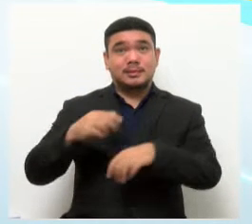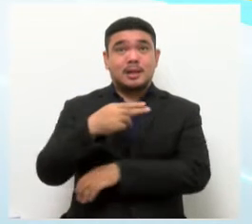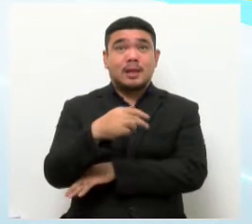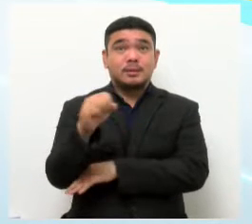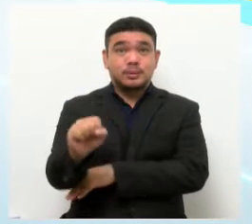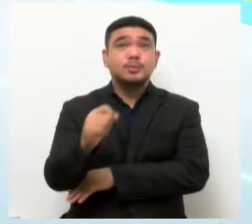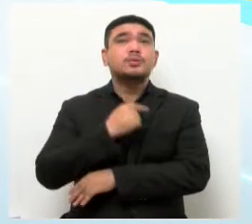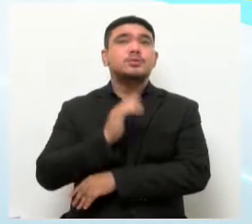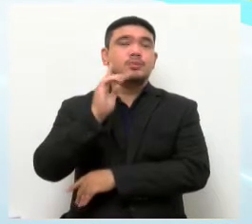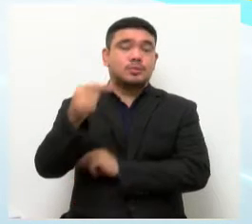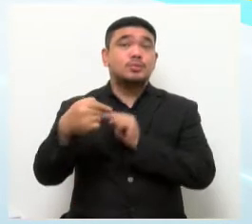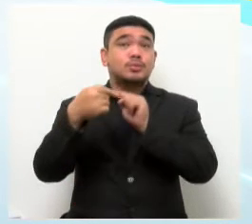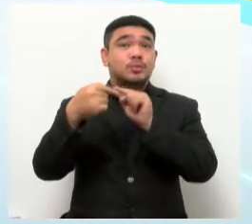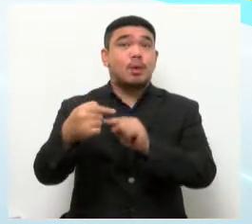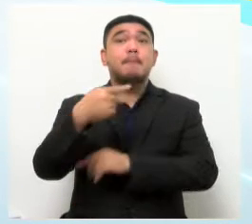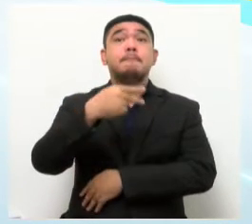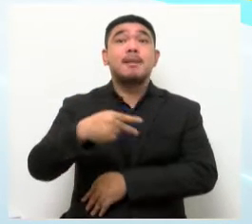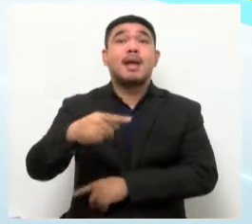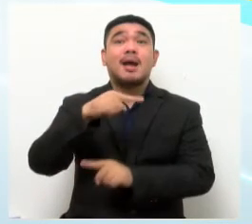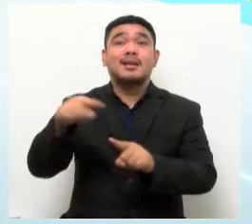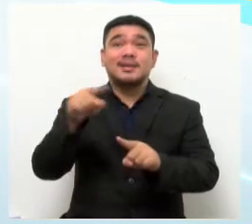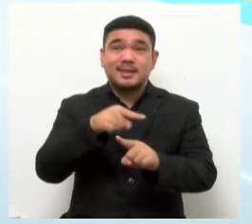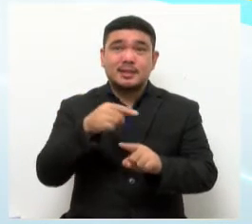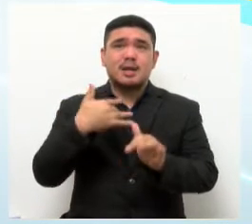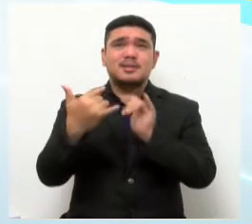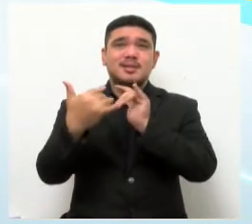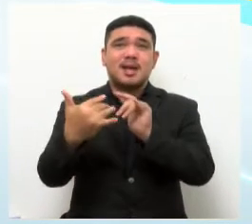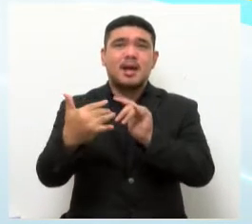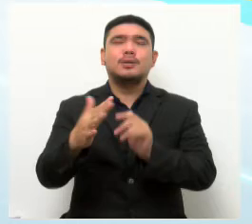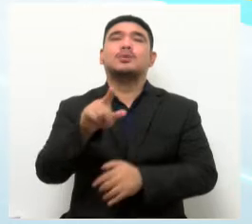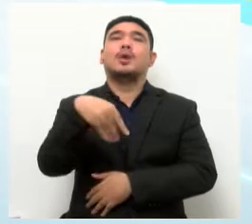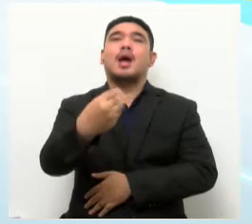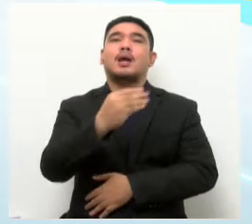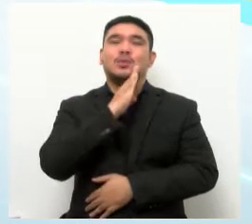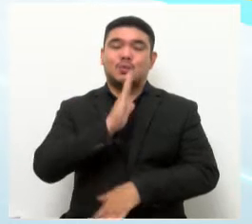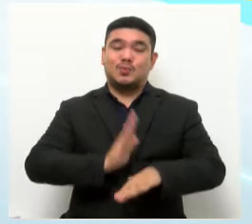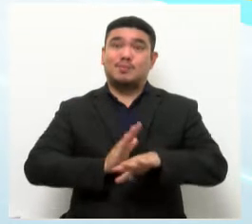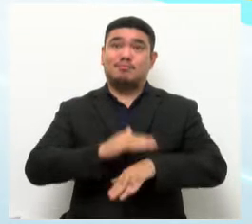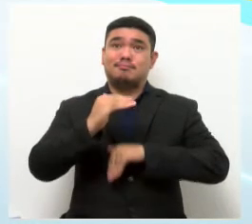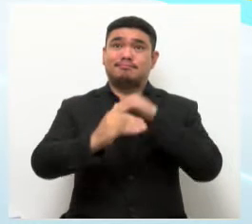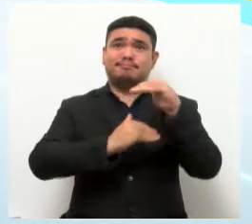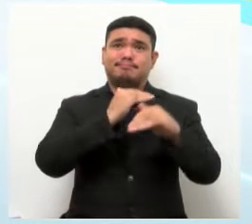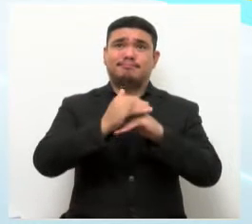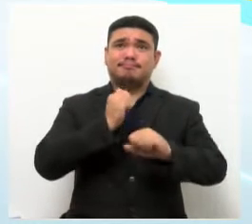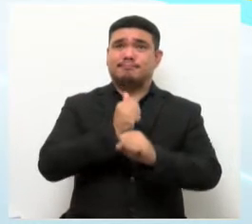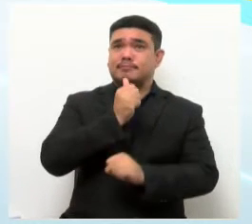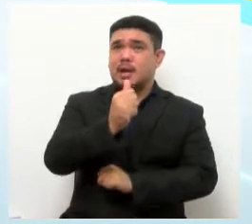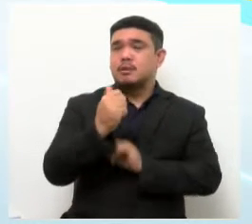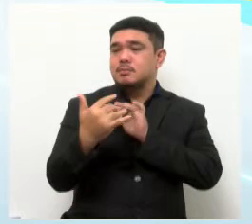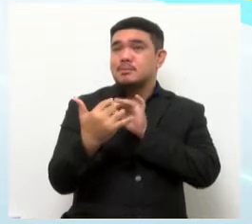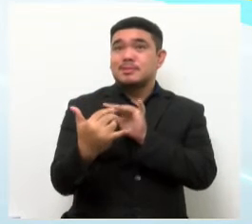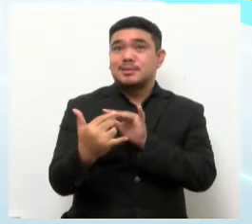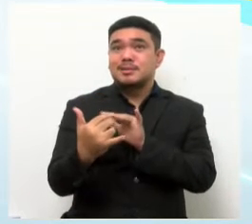างยิ่งค่ะในเรื่องของภาษาอังกฤษเพื่อการสื่อสารนะคะเป็นการเสริมสร้างขีดความสามารถของผู้เรียนนะให้สามารถที่จะสื่อสาร